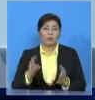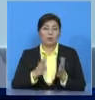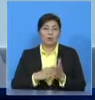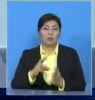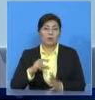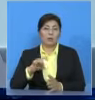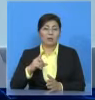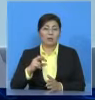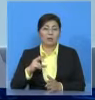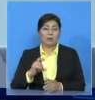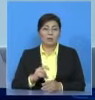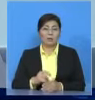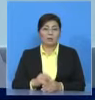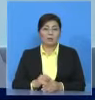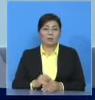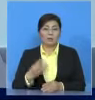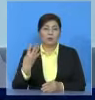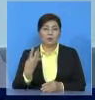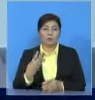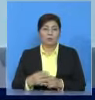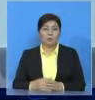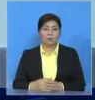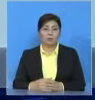Қарғалы ауданы бойынша 4.